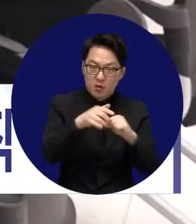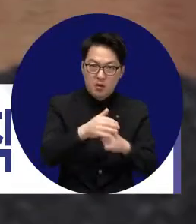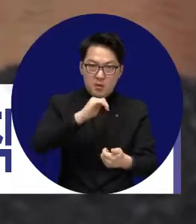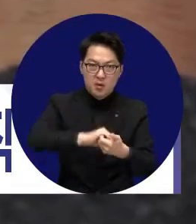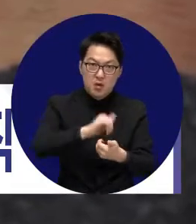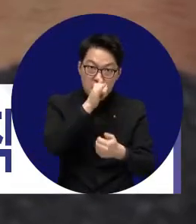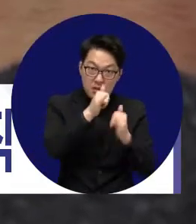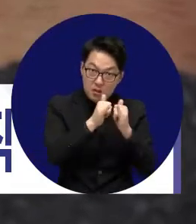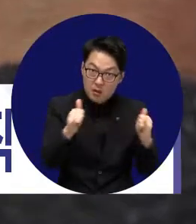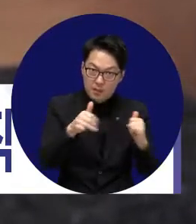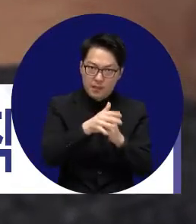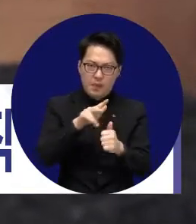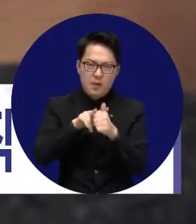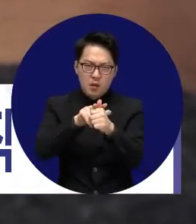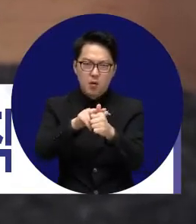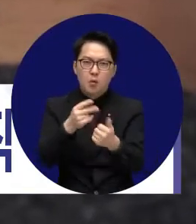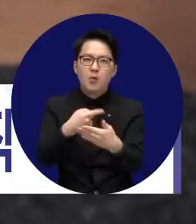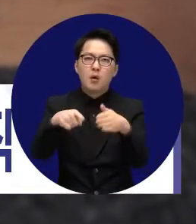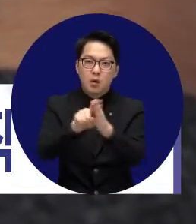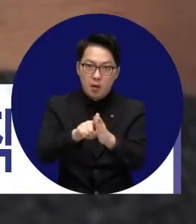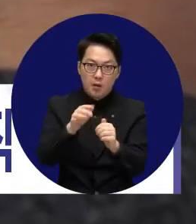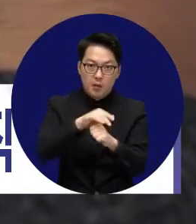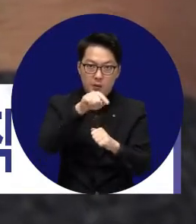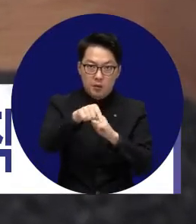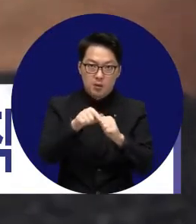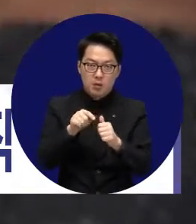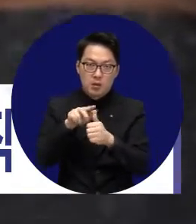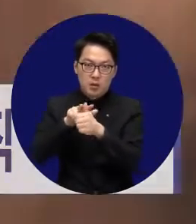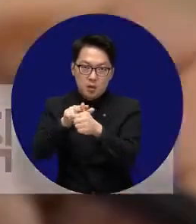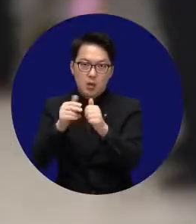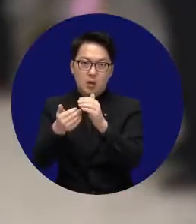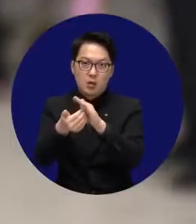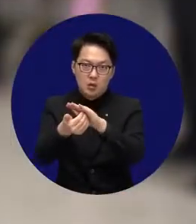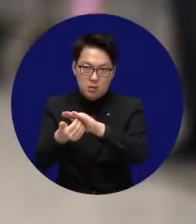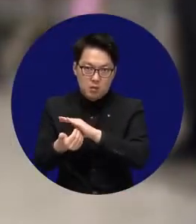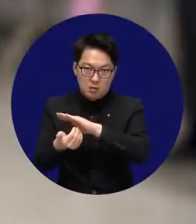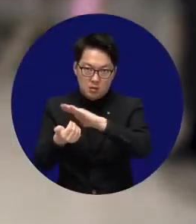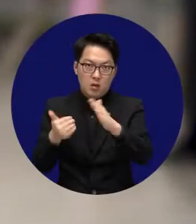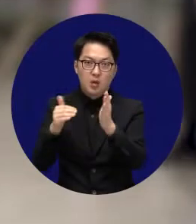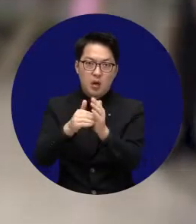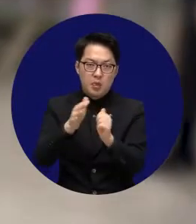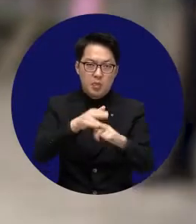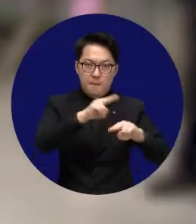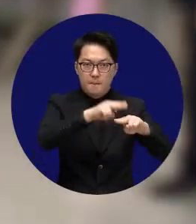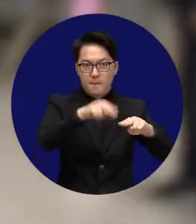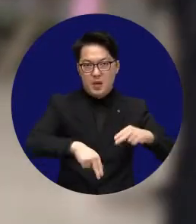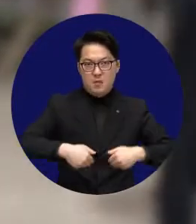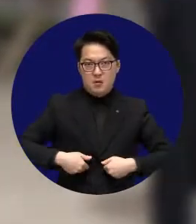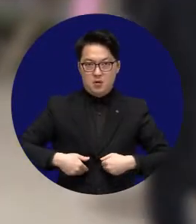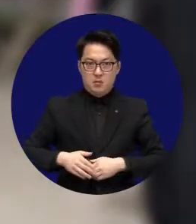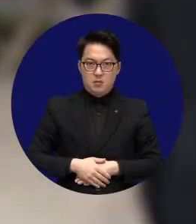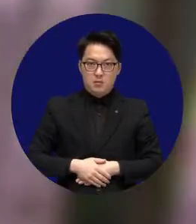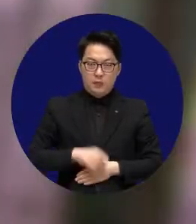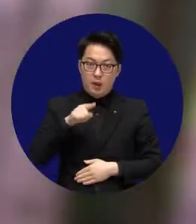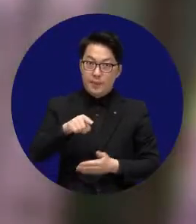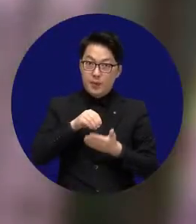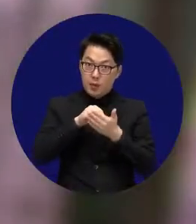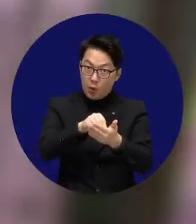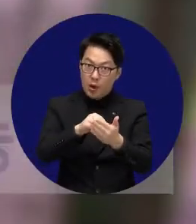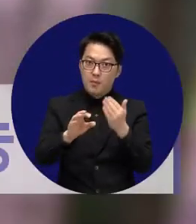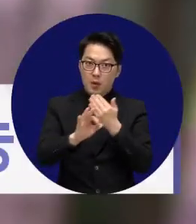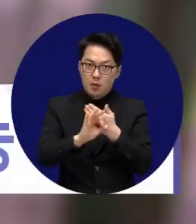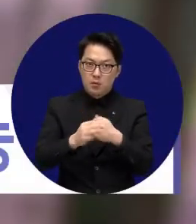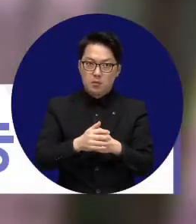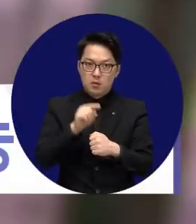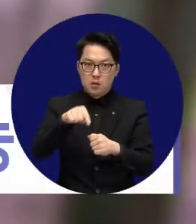등록하려면 예비 후보자 등록 신청 전까지 사직해야 합니다. 한편 예비 후보자로 등록하면 선거운동을